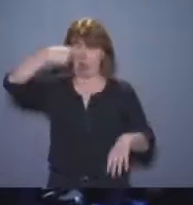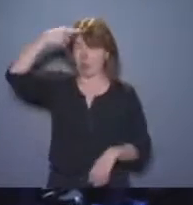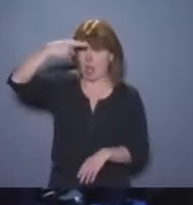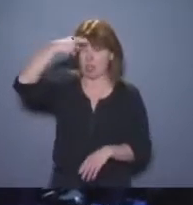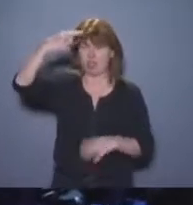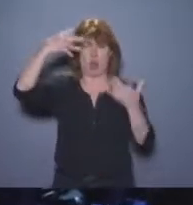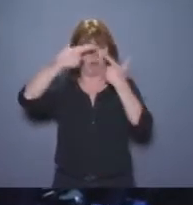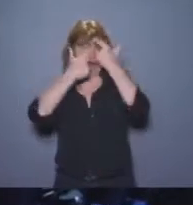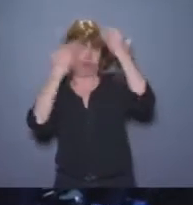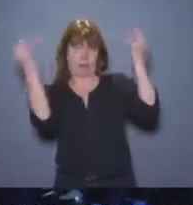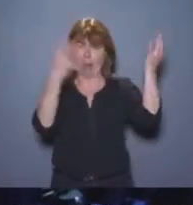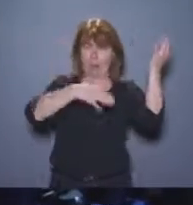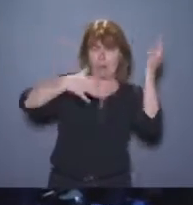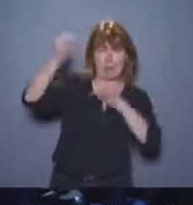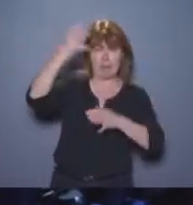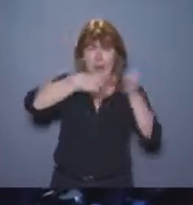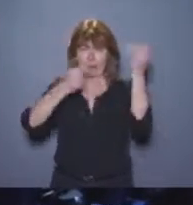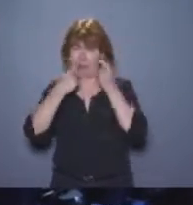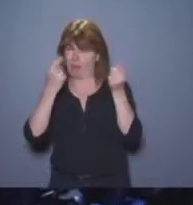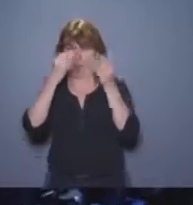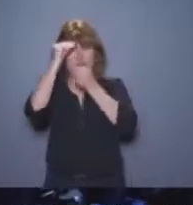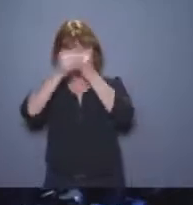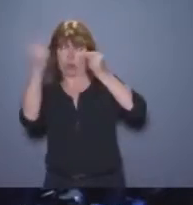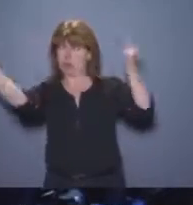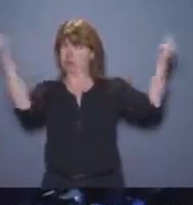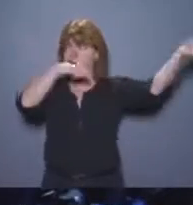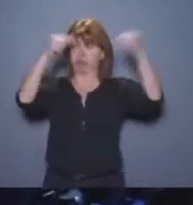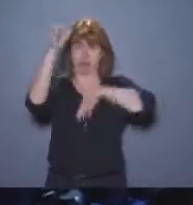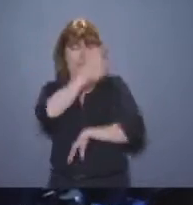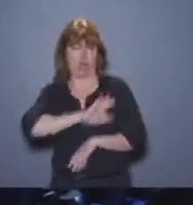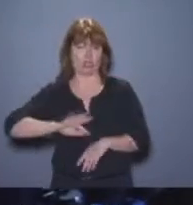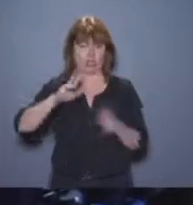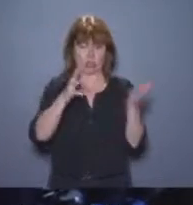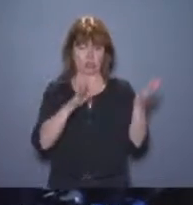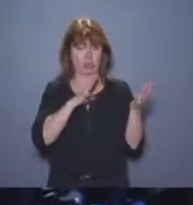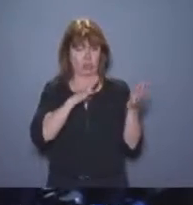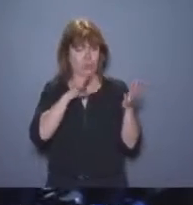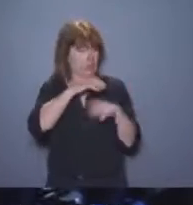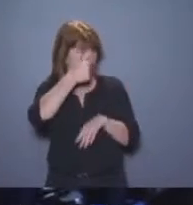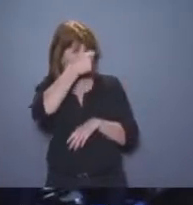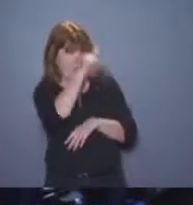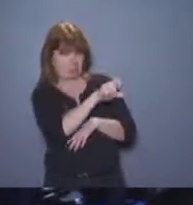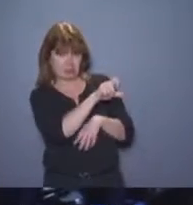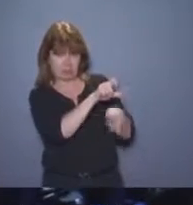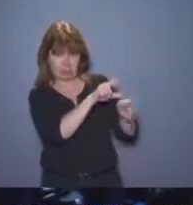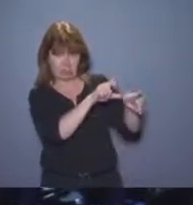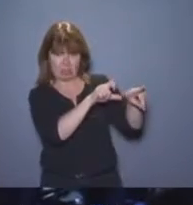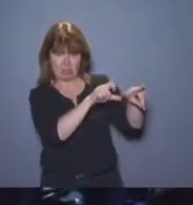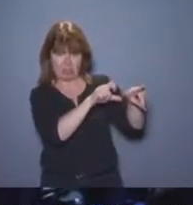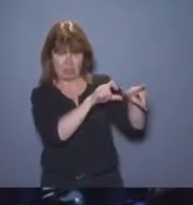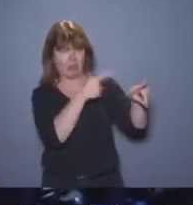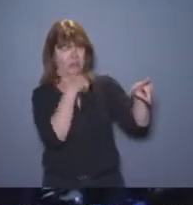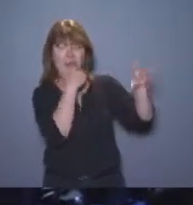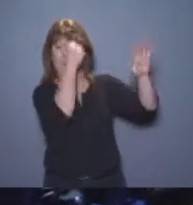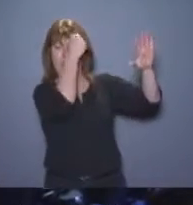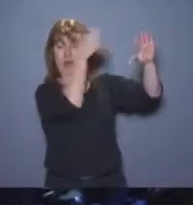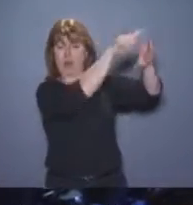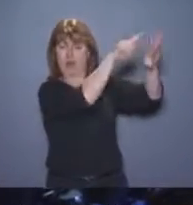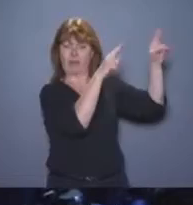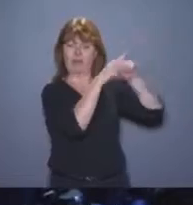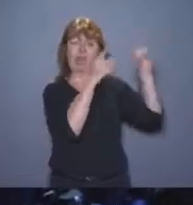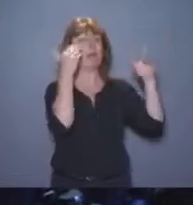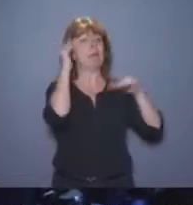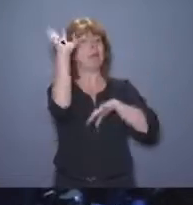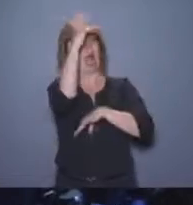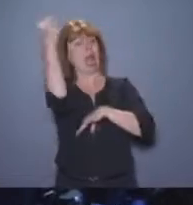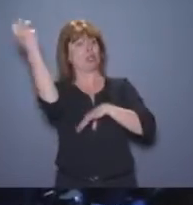jours. Ce n'est pas vrai. Ce grand pays est productif, intelligent, imaginatif, et on y vient de toutes parts pour travailler avec nous.